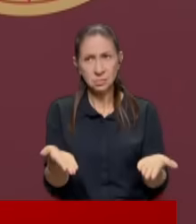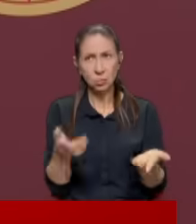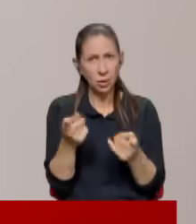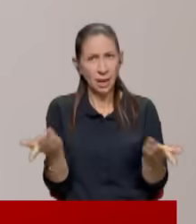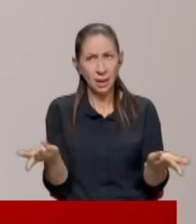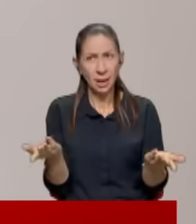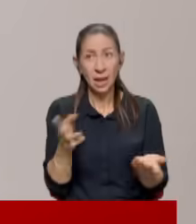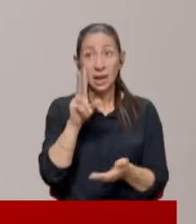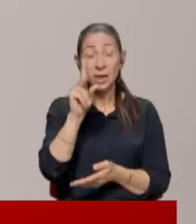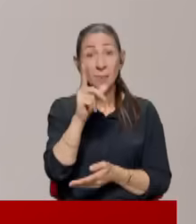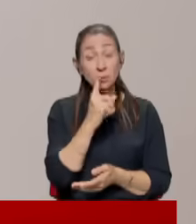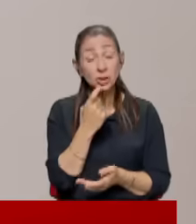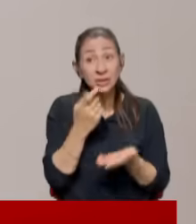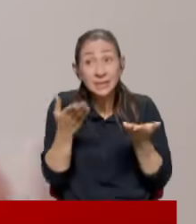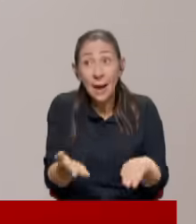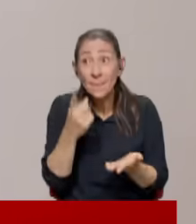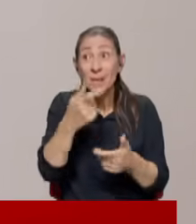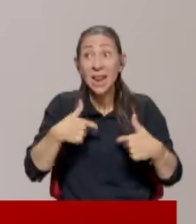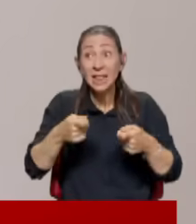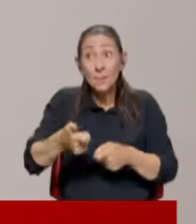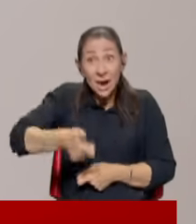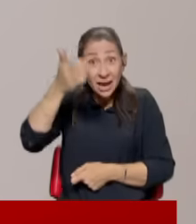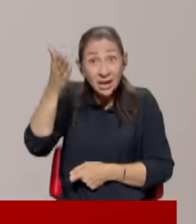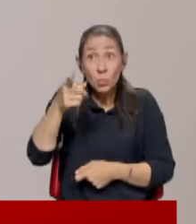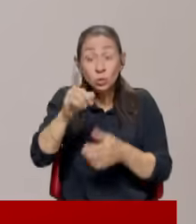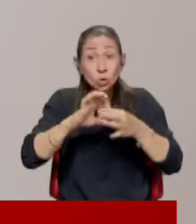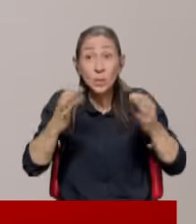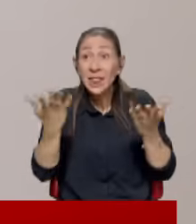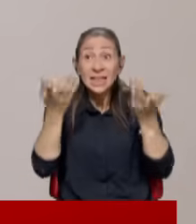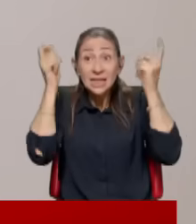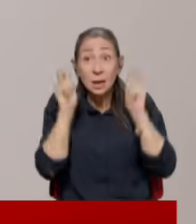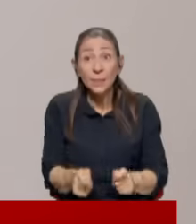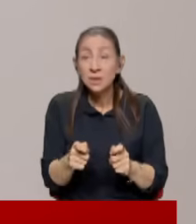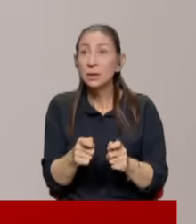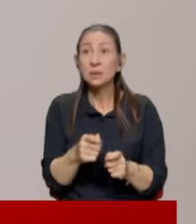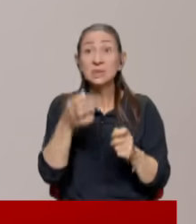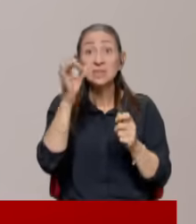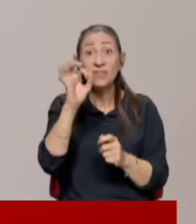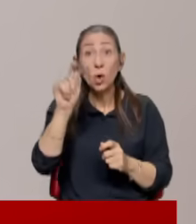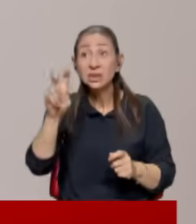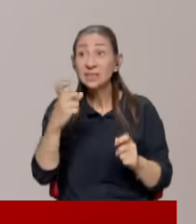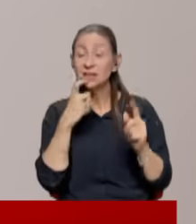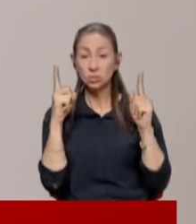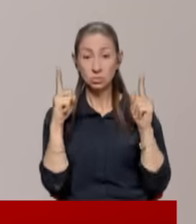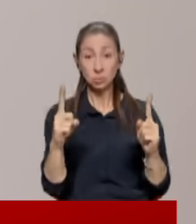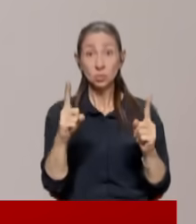Bu nedir yani? 21. yüzyılda bir Milli Eğitim Bakanı bu cümleyi nasıl kullanır? 0-18 yaş grubundaki çocuklar